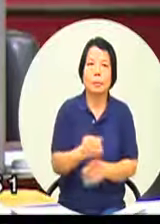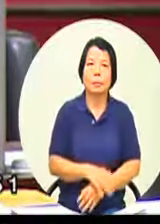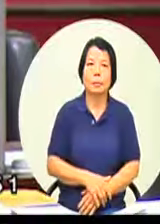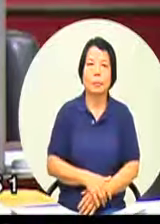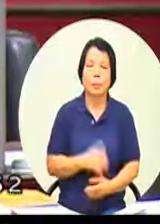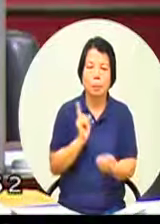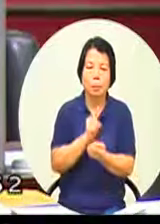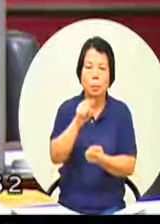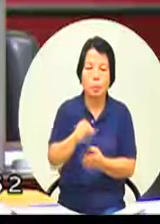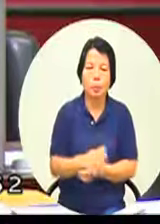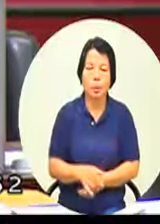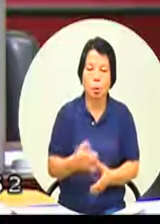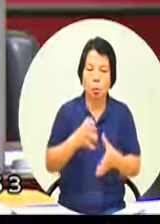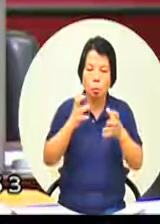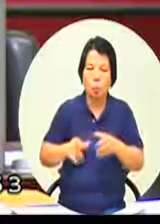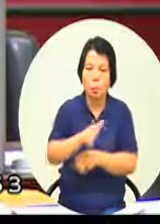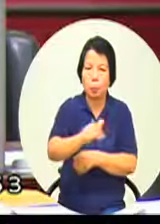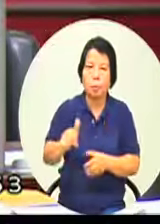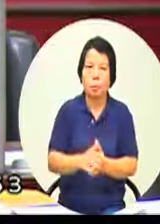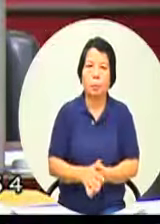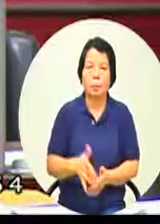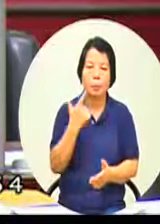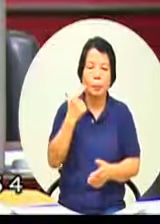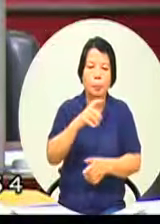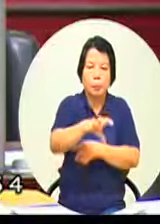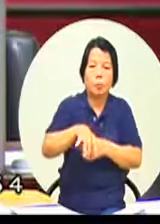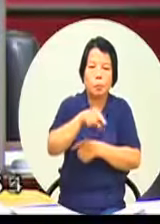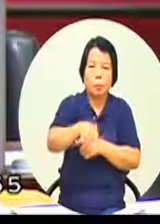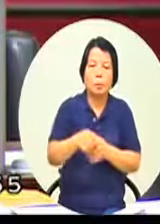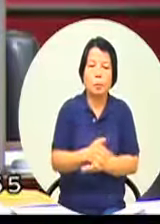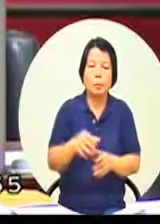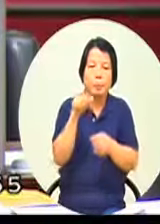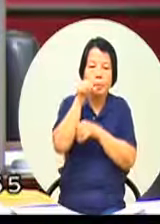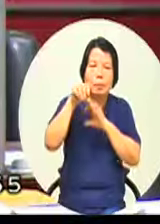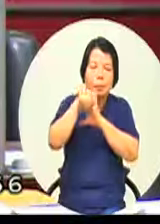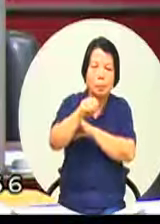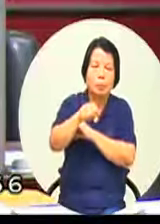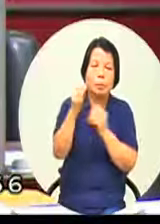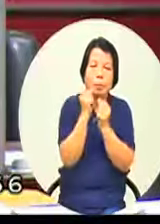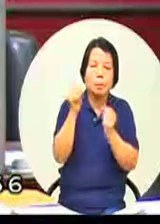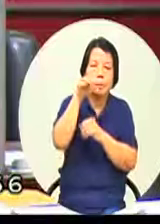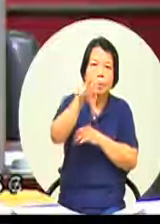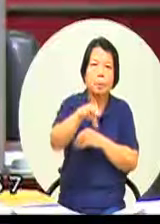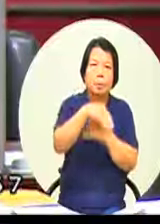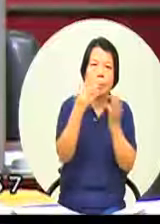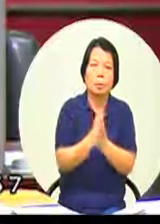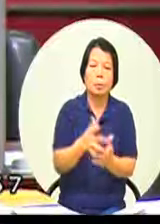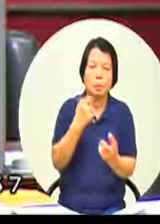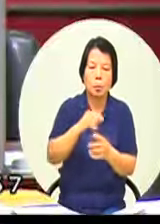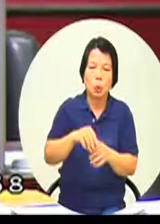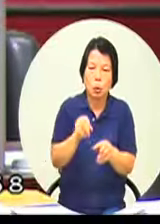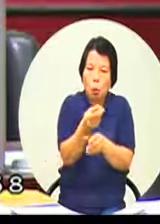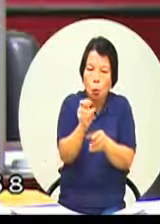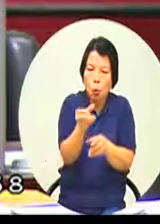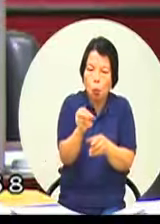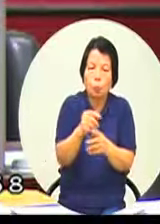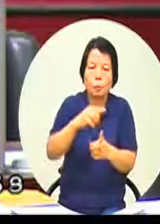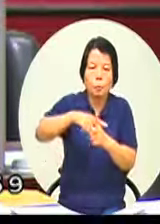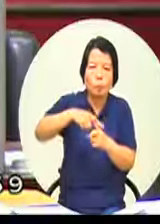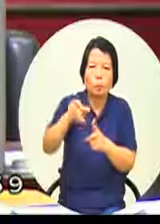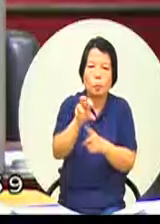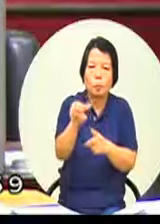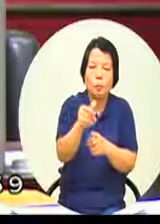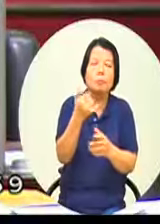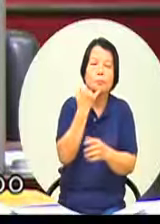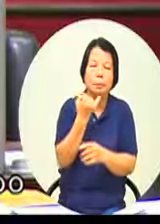方面哈，我们有足够的设备，美浓的冷藏库非常大。因为温度可以调整嘛，我们温度可以调